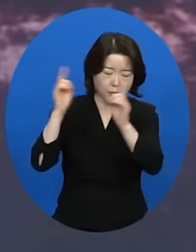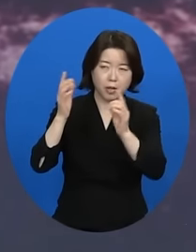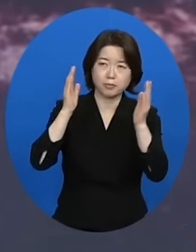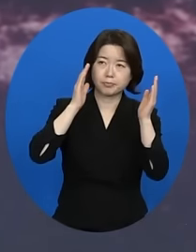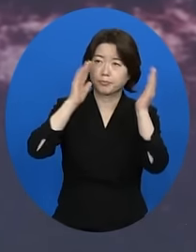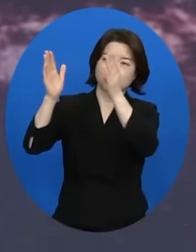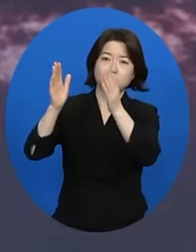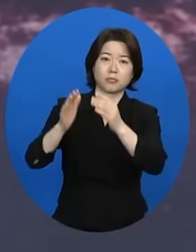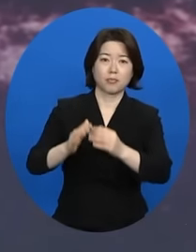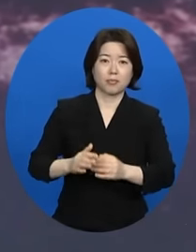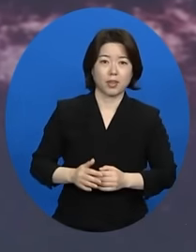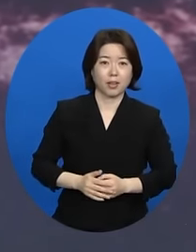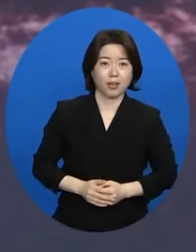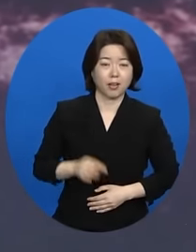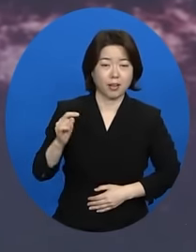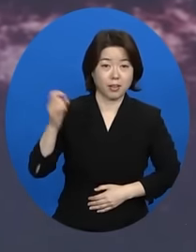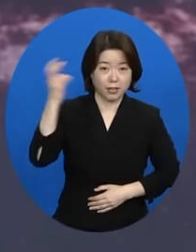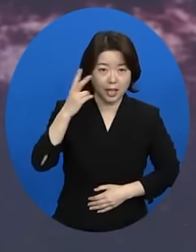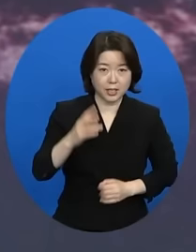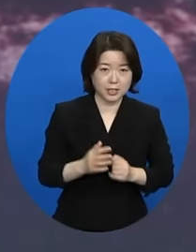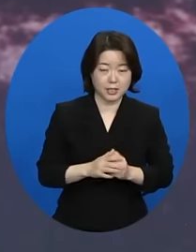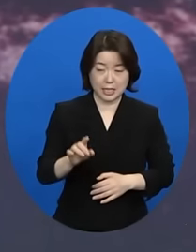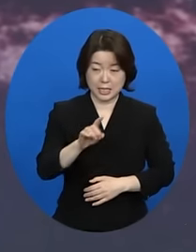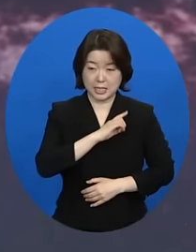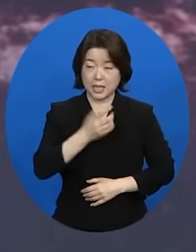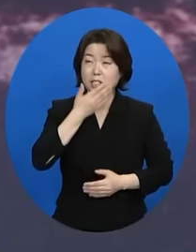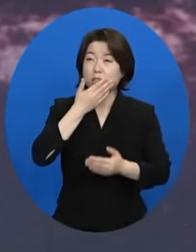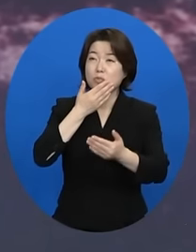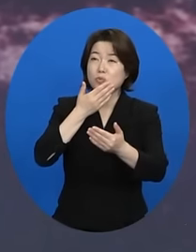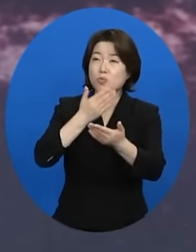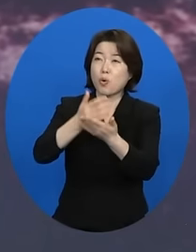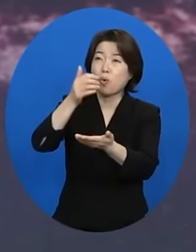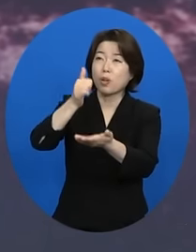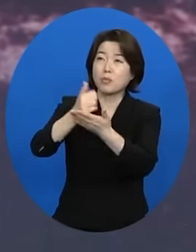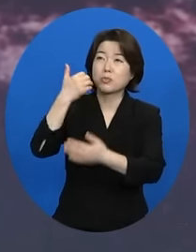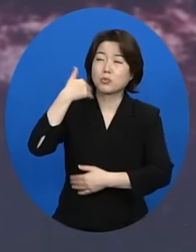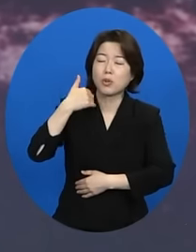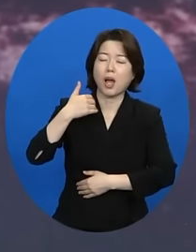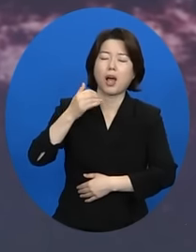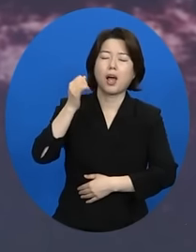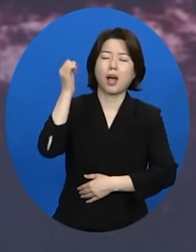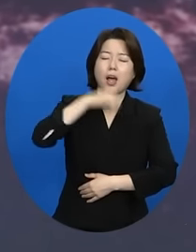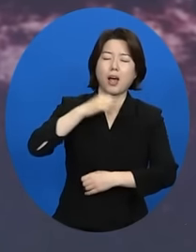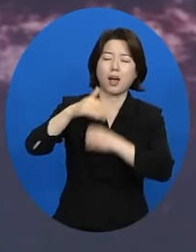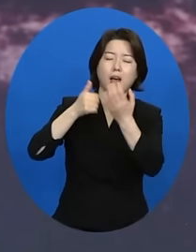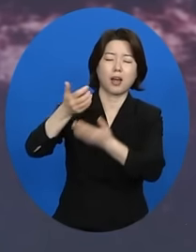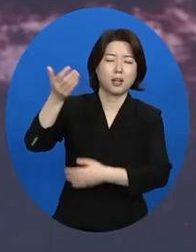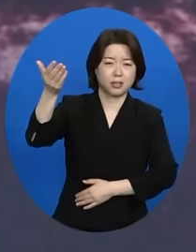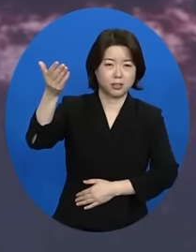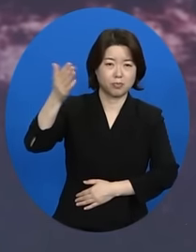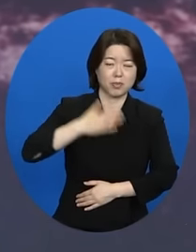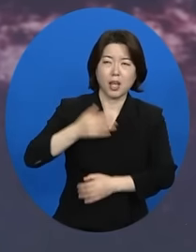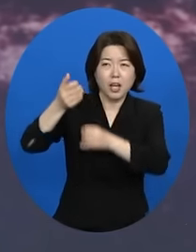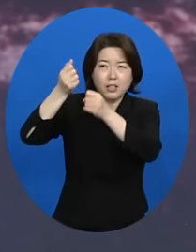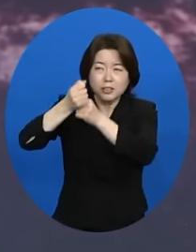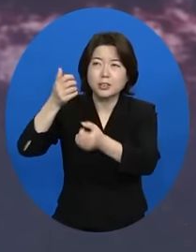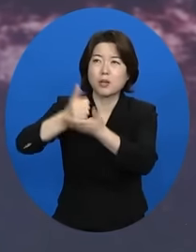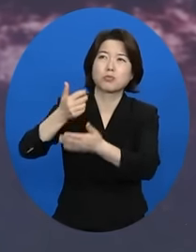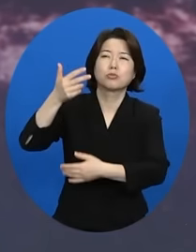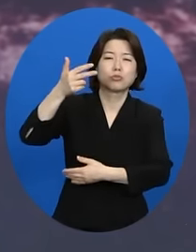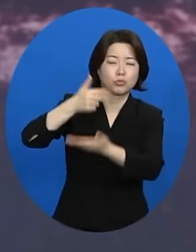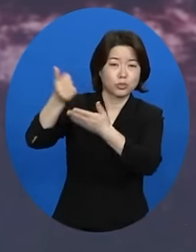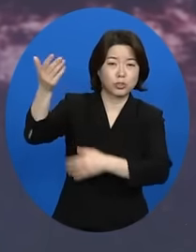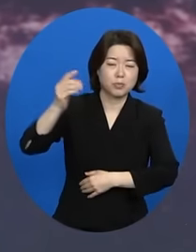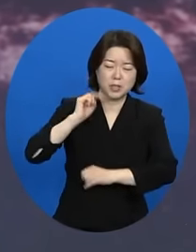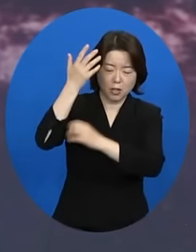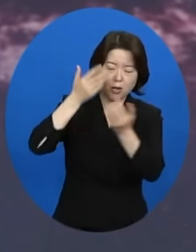되고 다시 가장 존귀한 분이 누구신지, 아, 하나님이시지, 우리가 의지할 분 주님이시지, 우리가 영광